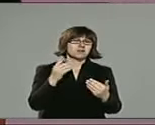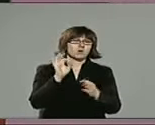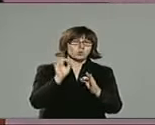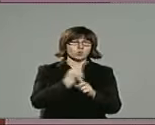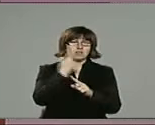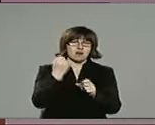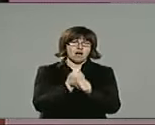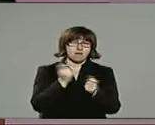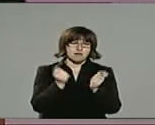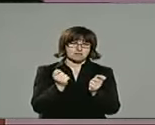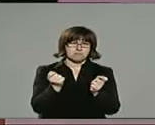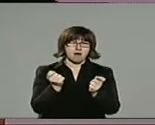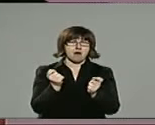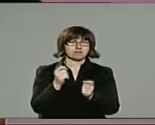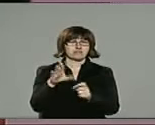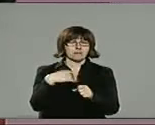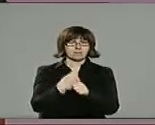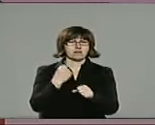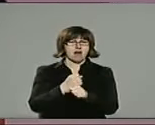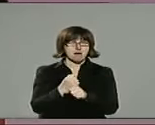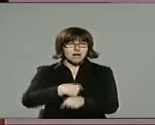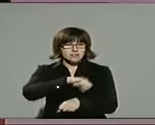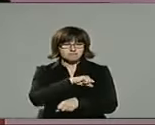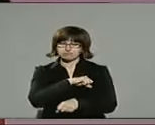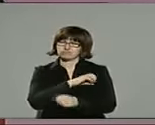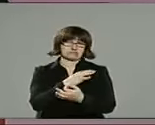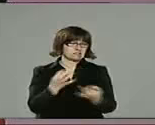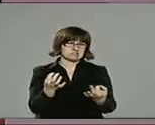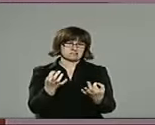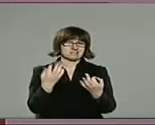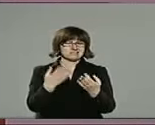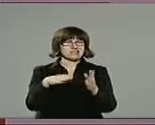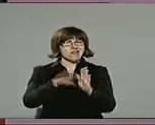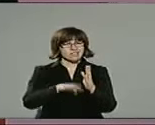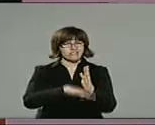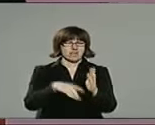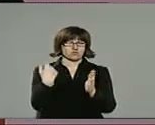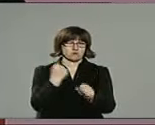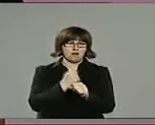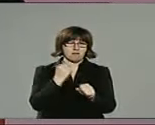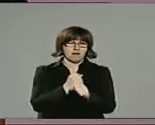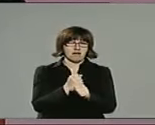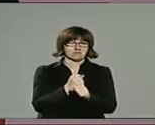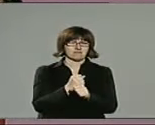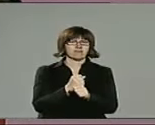Jahre am Arbeitsmarkt haben den Beschäftigten nichts gebracht. Diese Entwertung von Arbeit ist